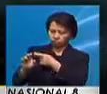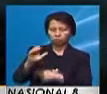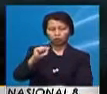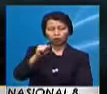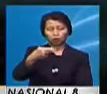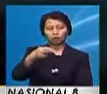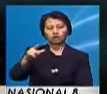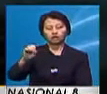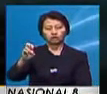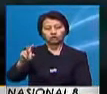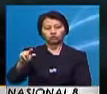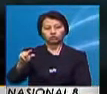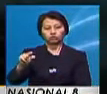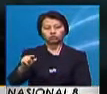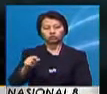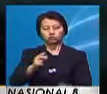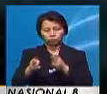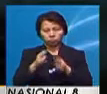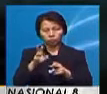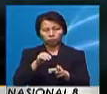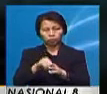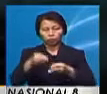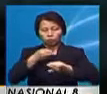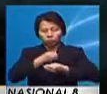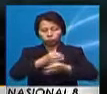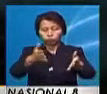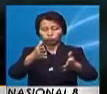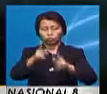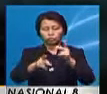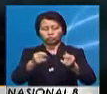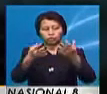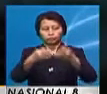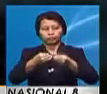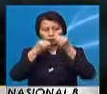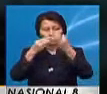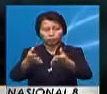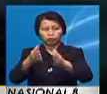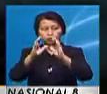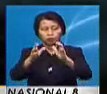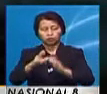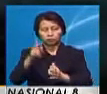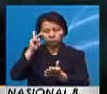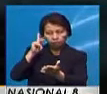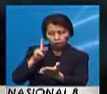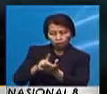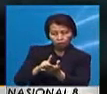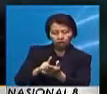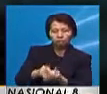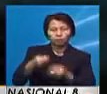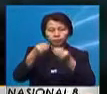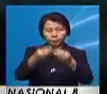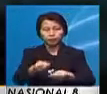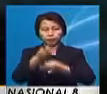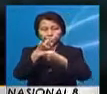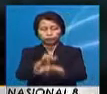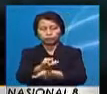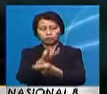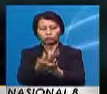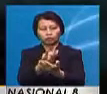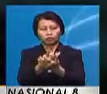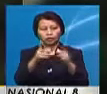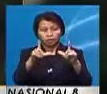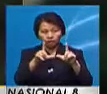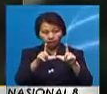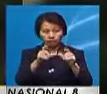Ini termasuk usaha menyebarkan poster kepada orang ramai bagi memberi maklumat cara mengenali antara pemberi pinjam wang